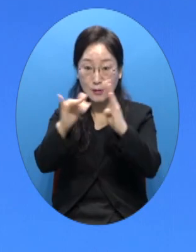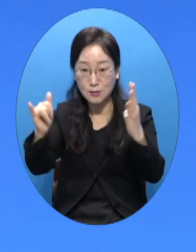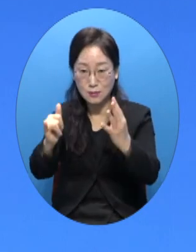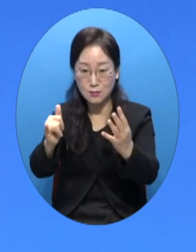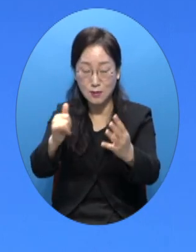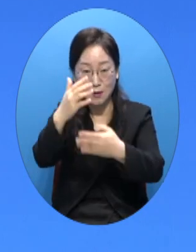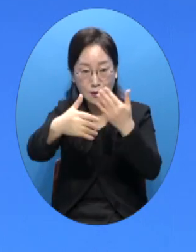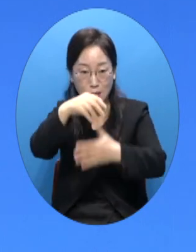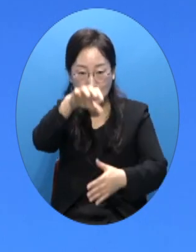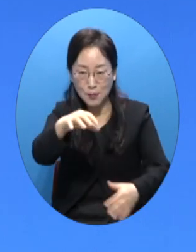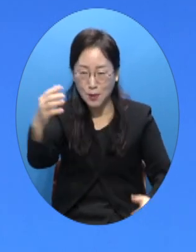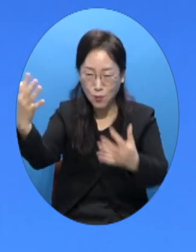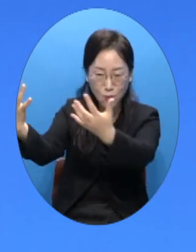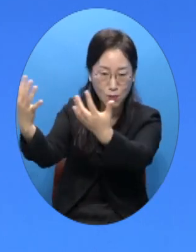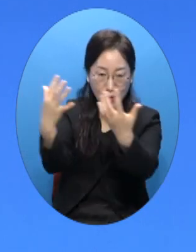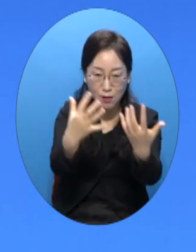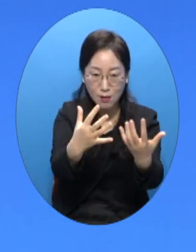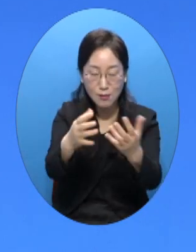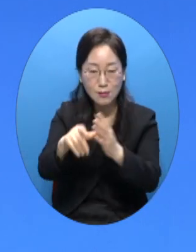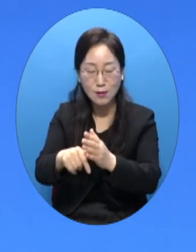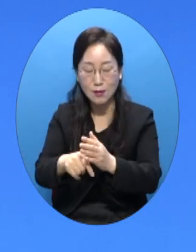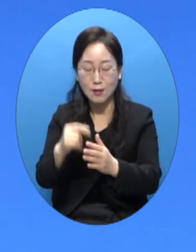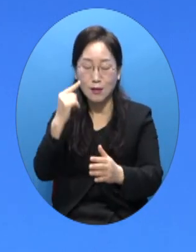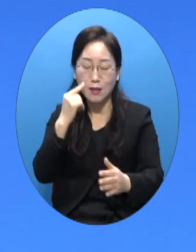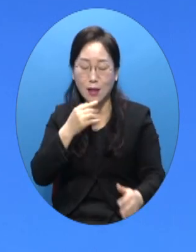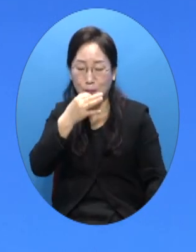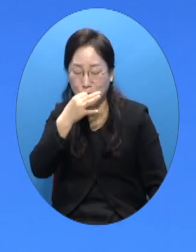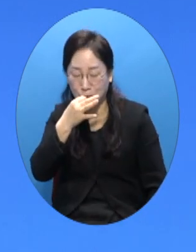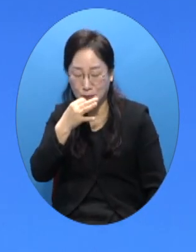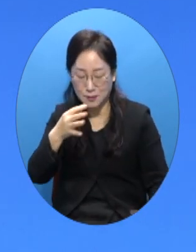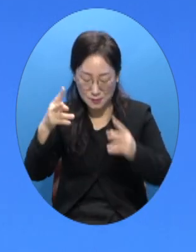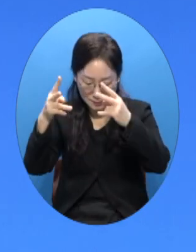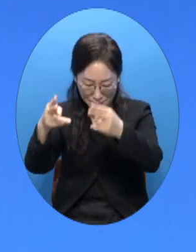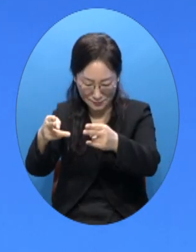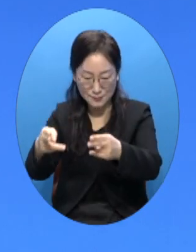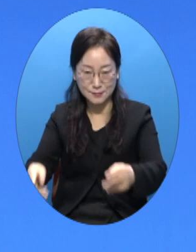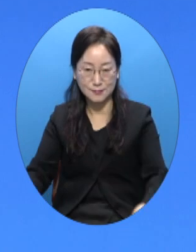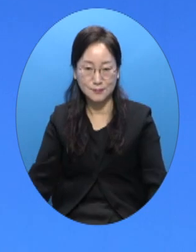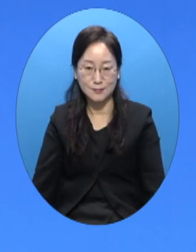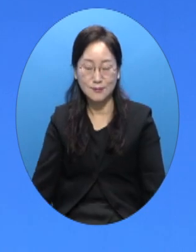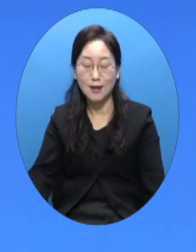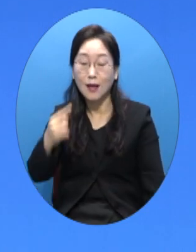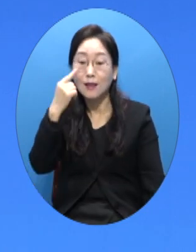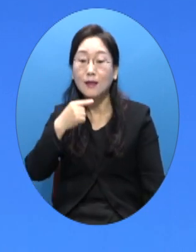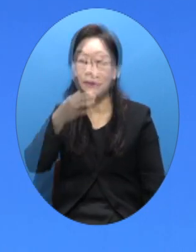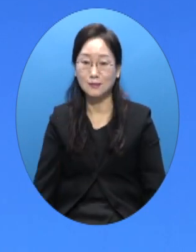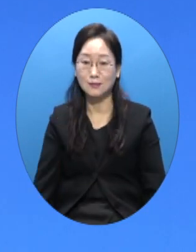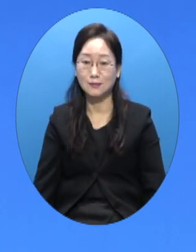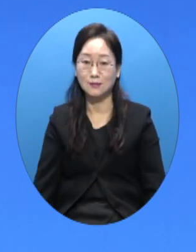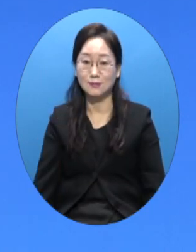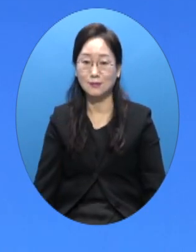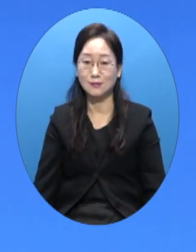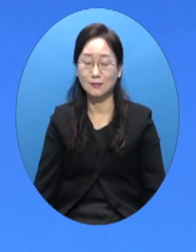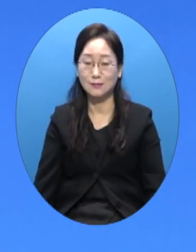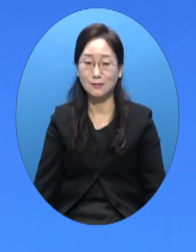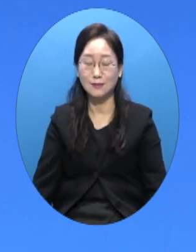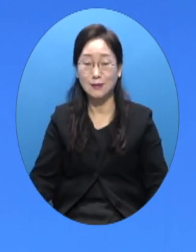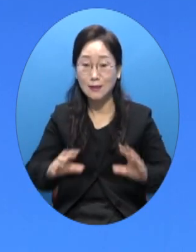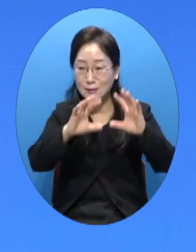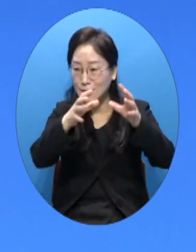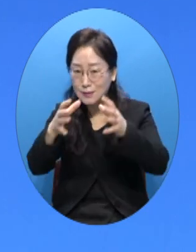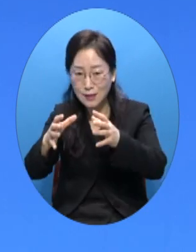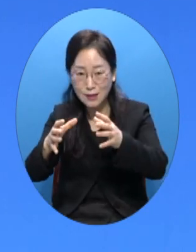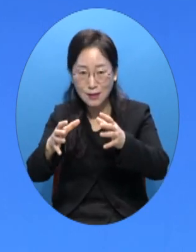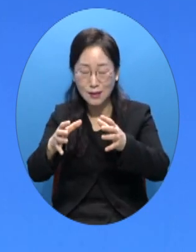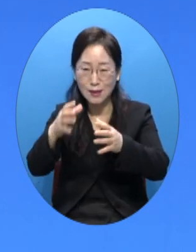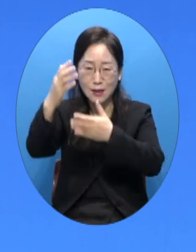때 저들의을 내려 놓았습니다 탐욕이 무엇입니까 이상한 것을 하나님보다